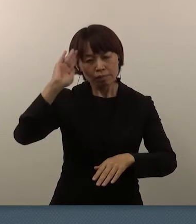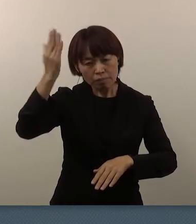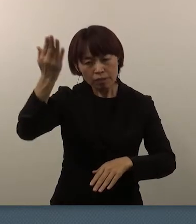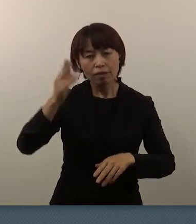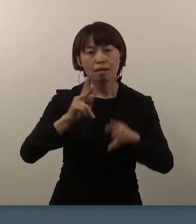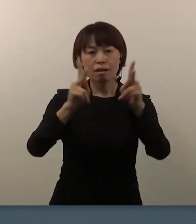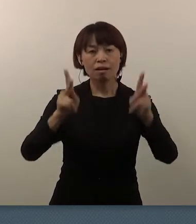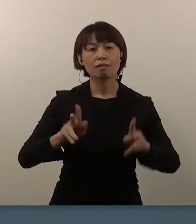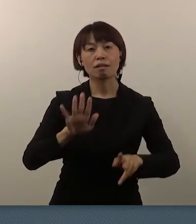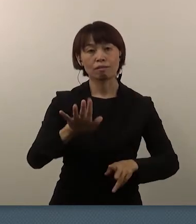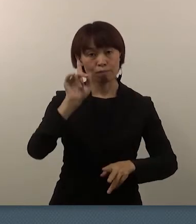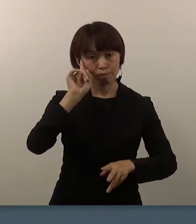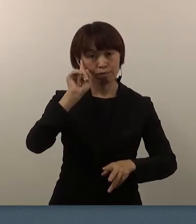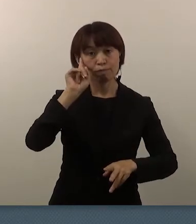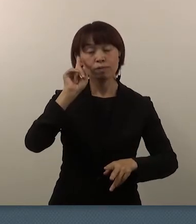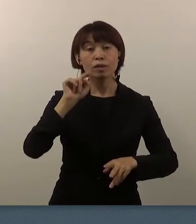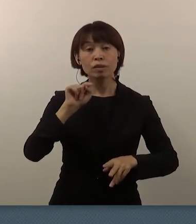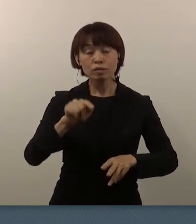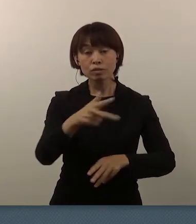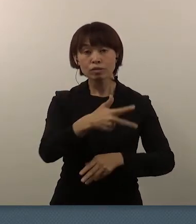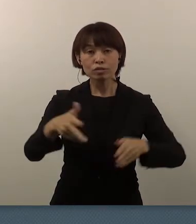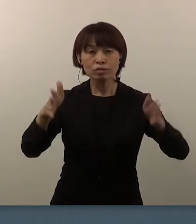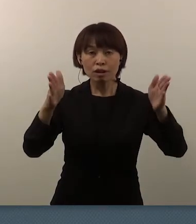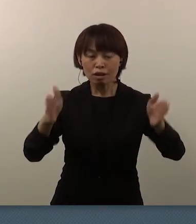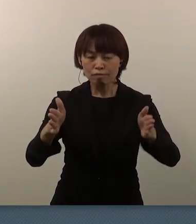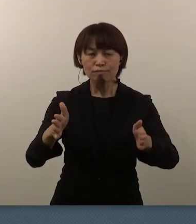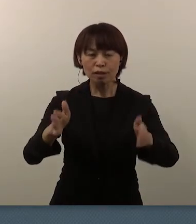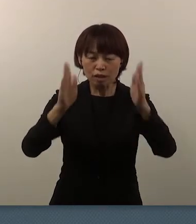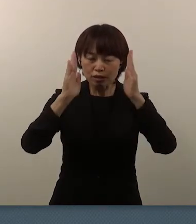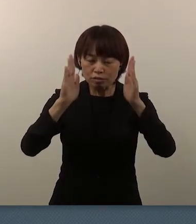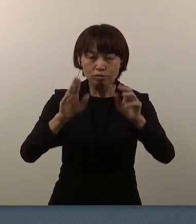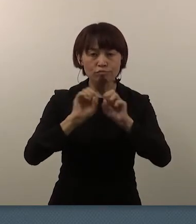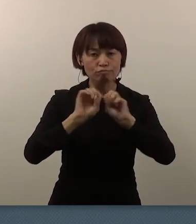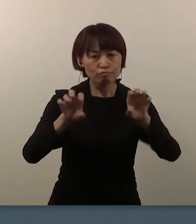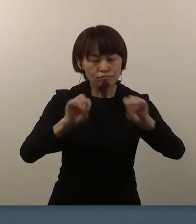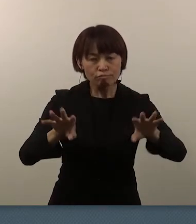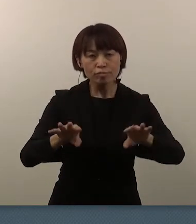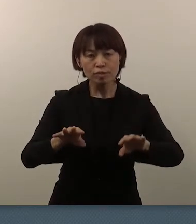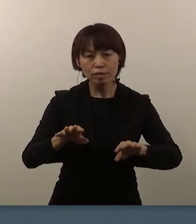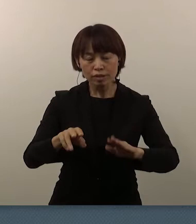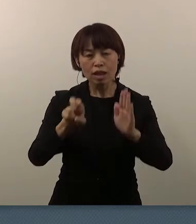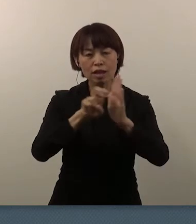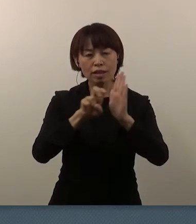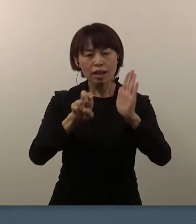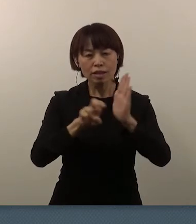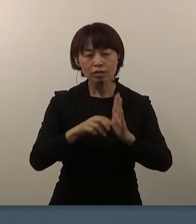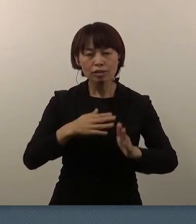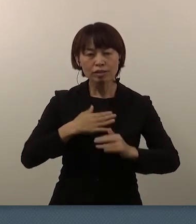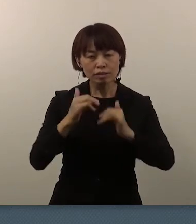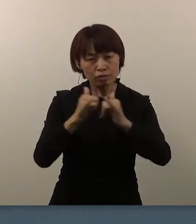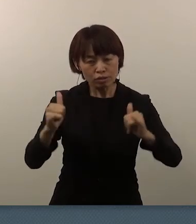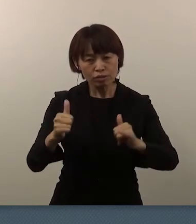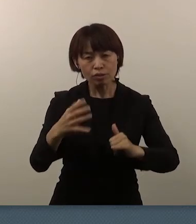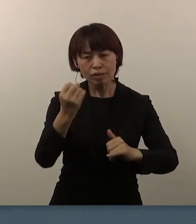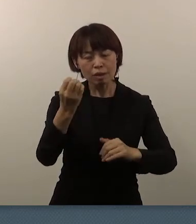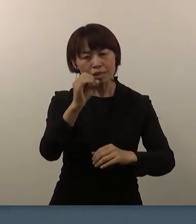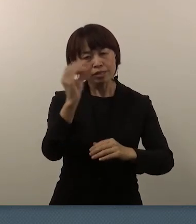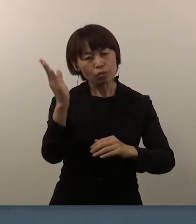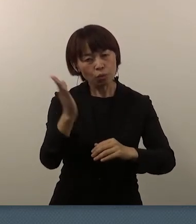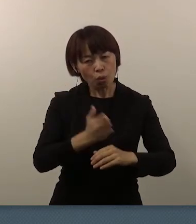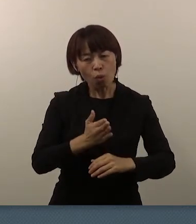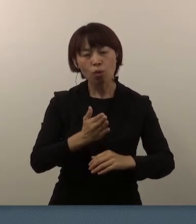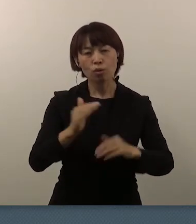この週間を通して集中的に広報して何割ぐらいまで上げていきたいとか、目標の数値というのはございますでしょうか。 今現